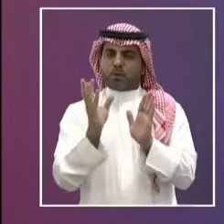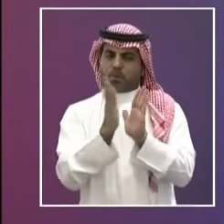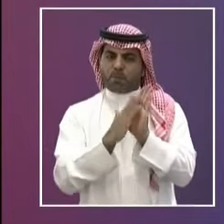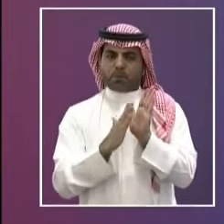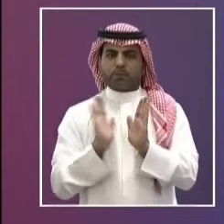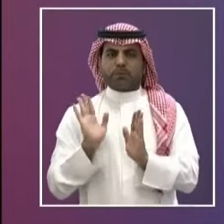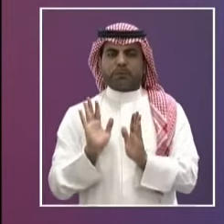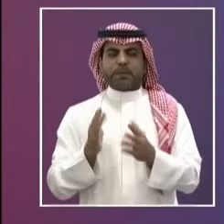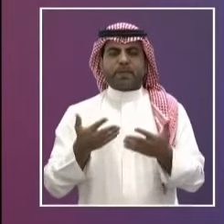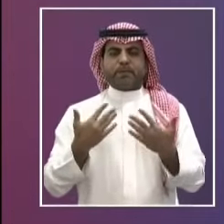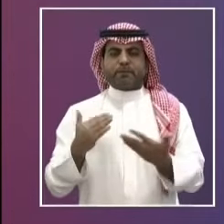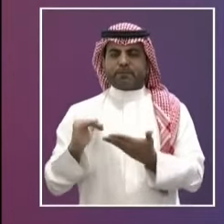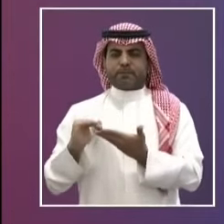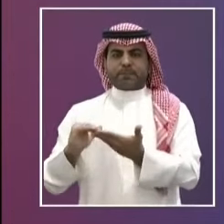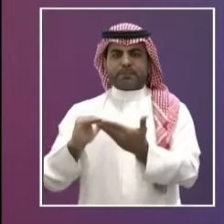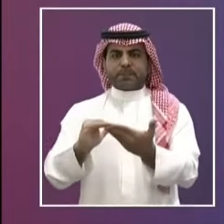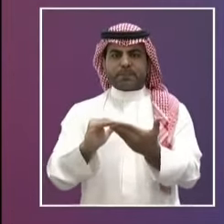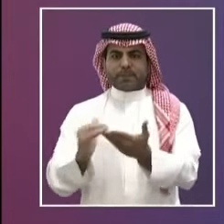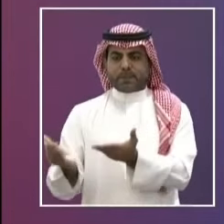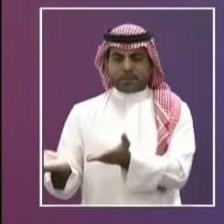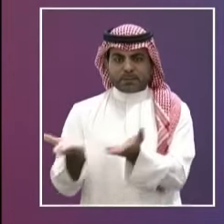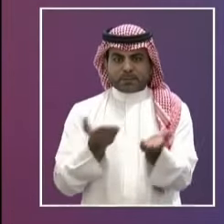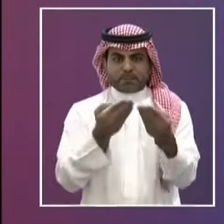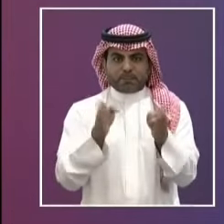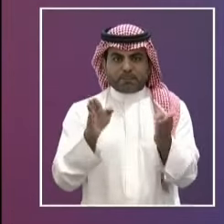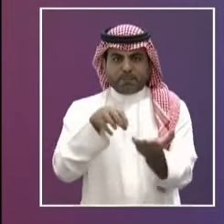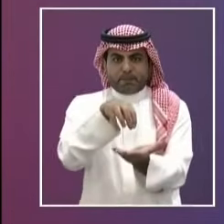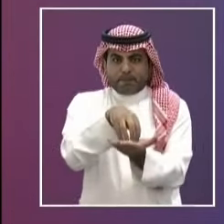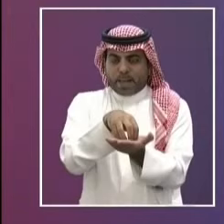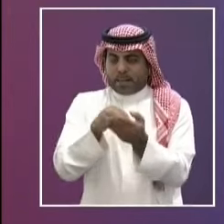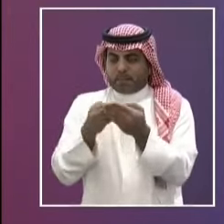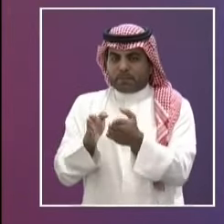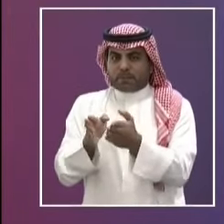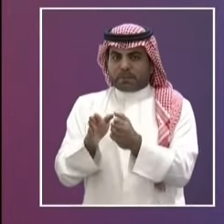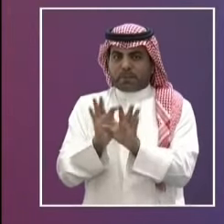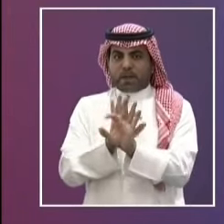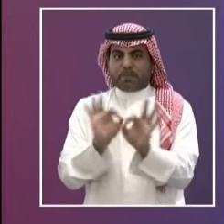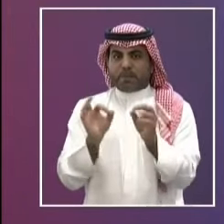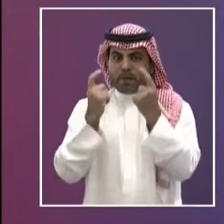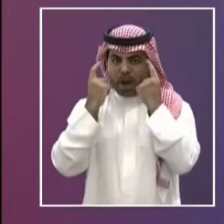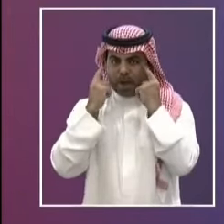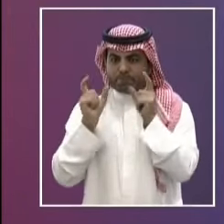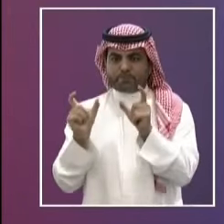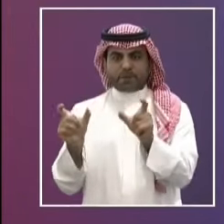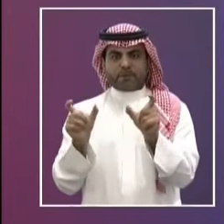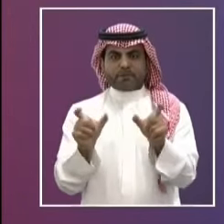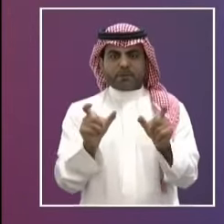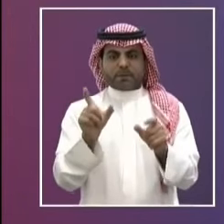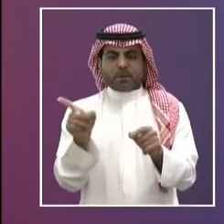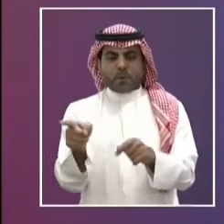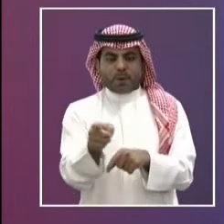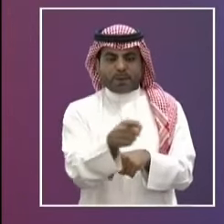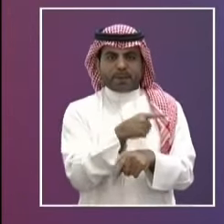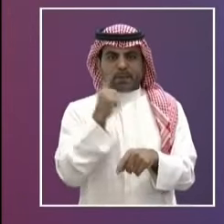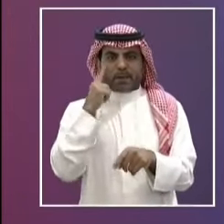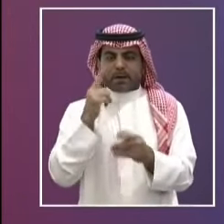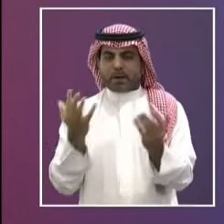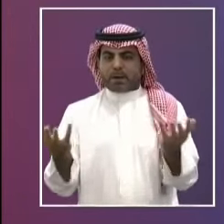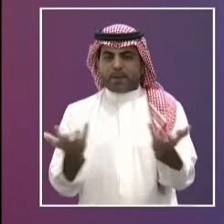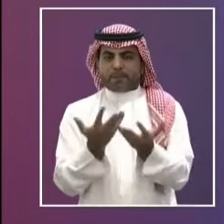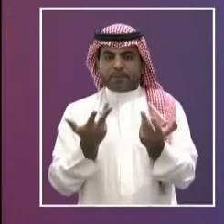للمشغلين واللي قائمين على خدمة هؤلاء المعتمرين في المعرفة المسبقة